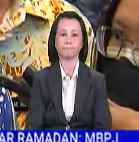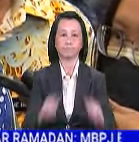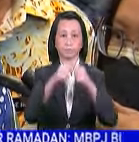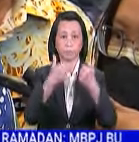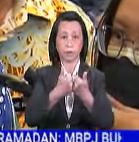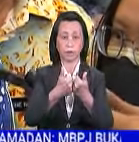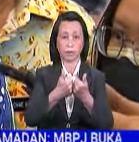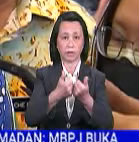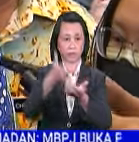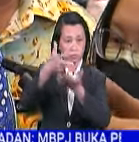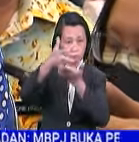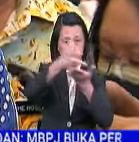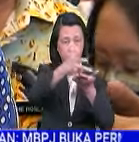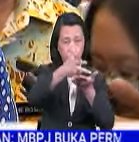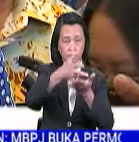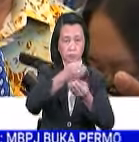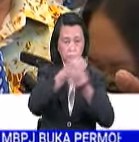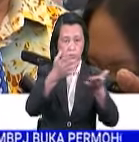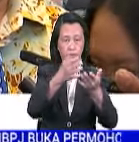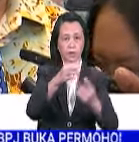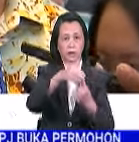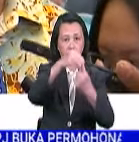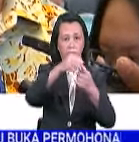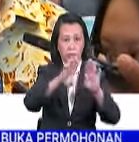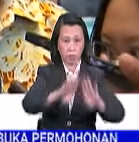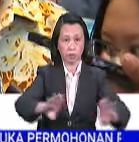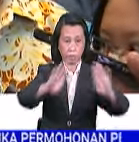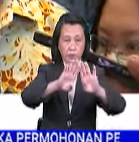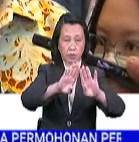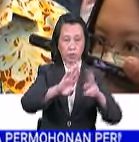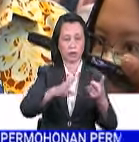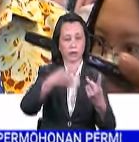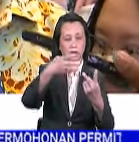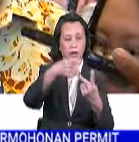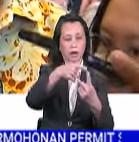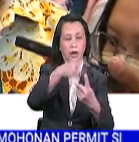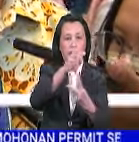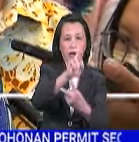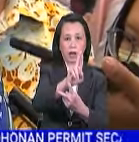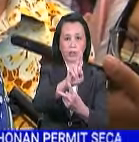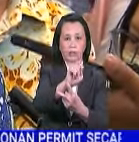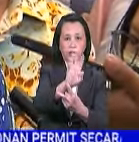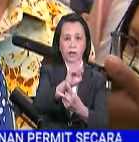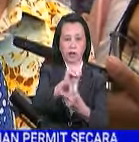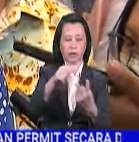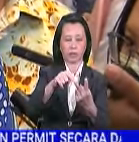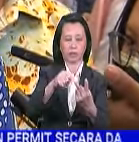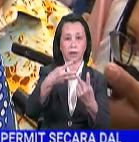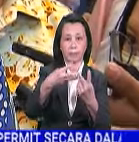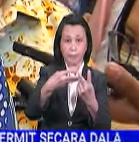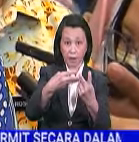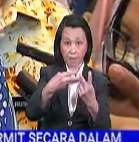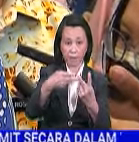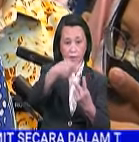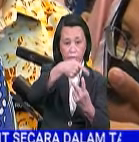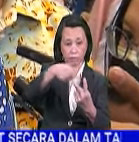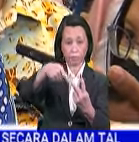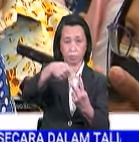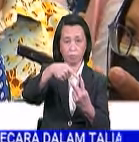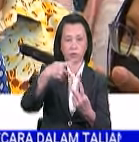Agensi penyiaran, terutamanya agensi berita, termasuk Bernama, RTM, macam saya katakan tadi, kita